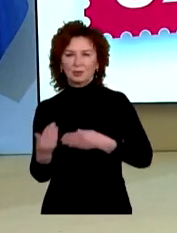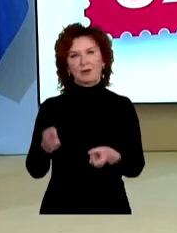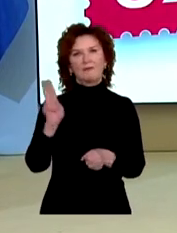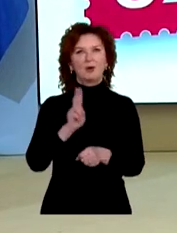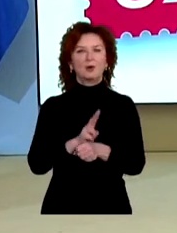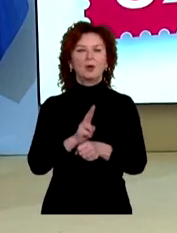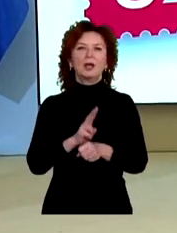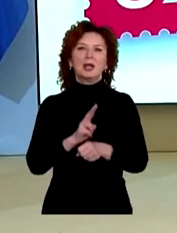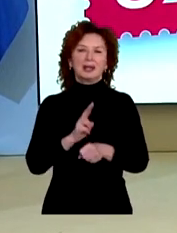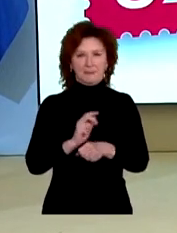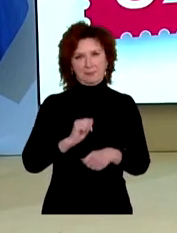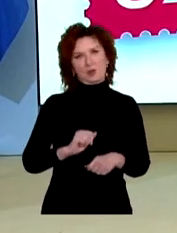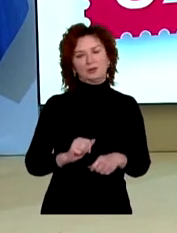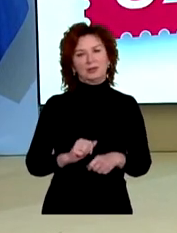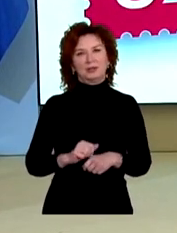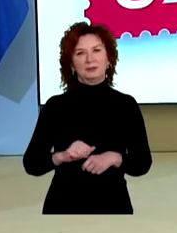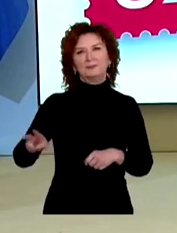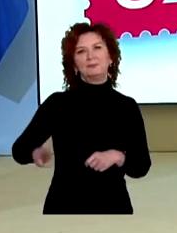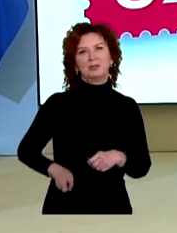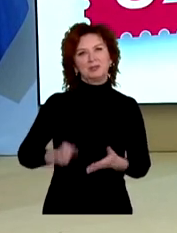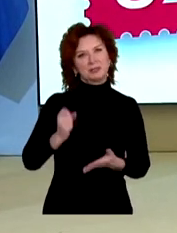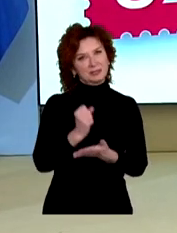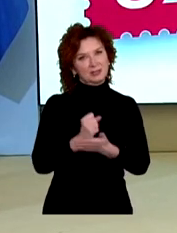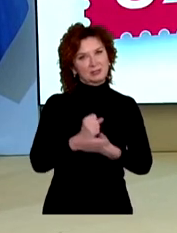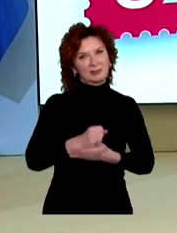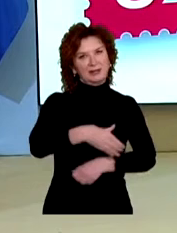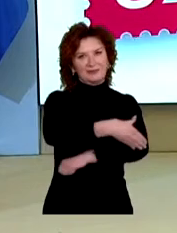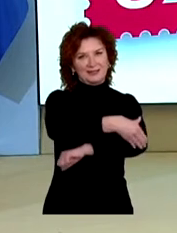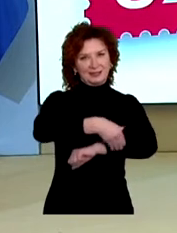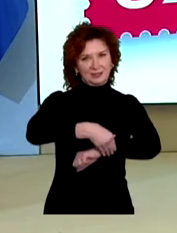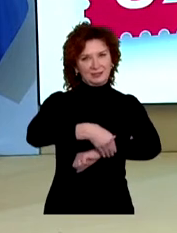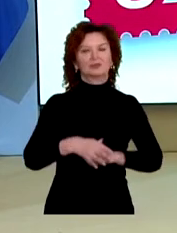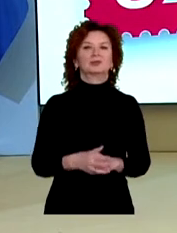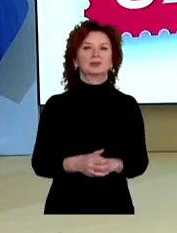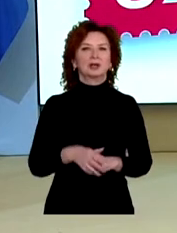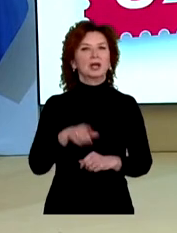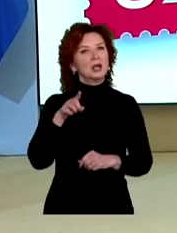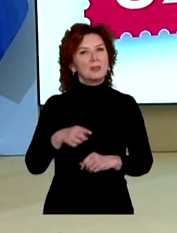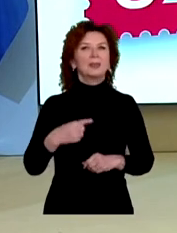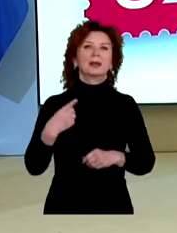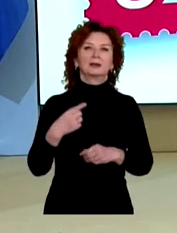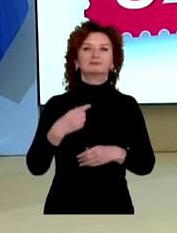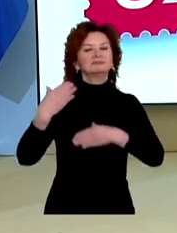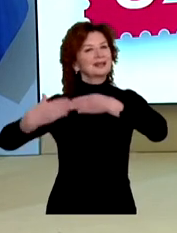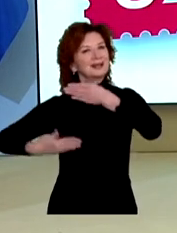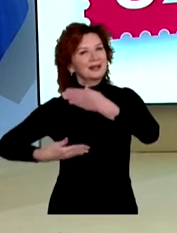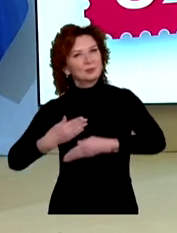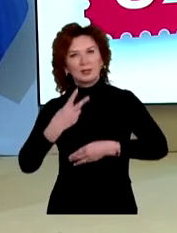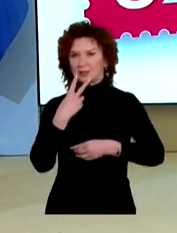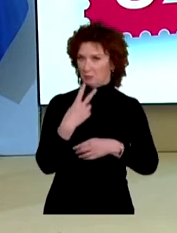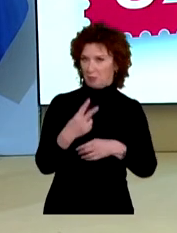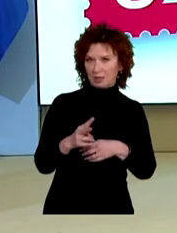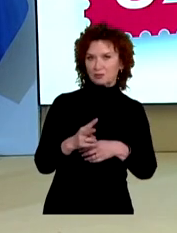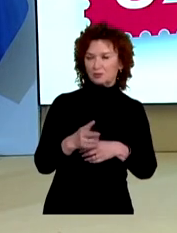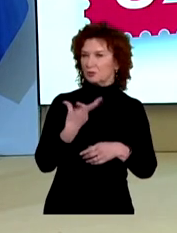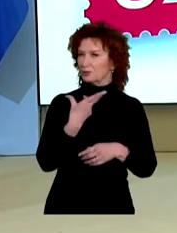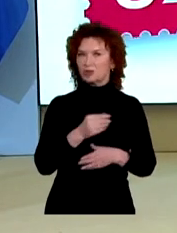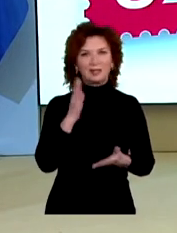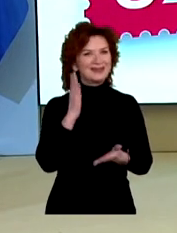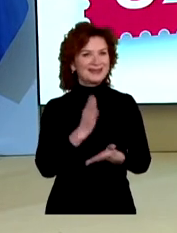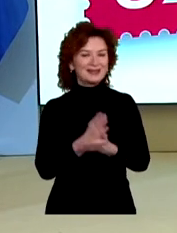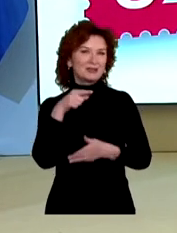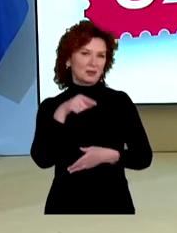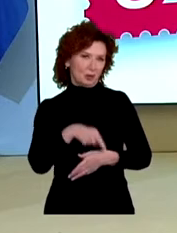bardziej w wymiarze globalnym. Więc te gratulacje pokazują też, że Grupa Wyszehradzka ma już swoją rozpoznawalność nie tylko